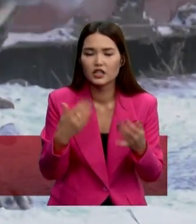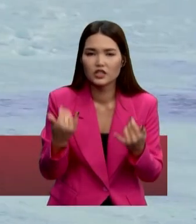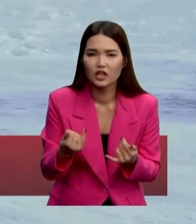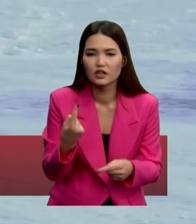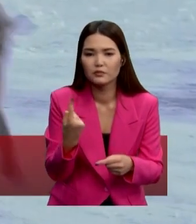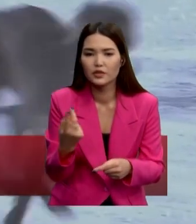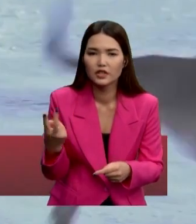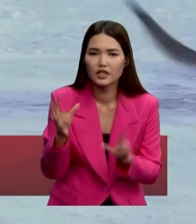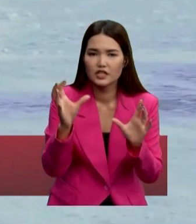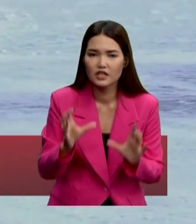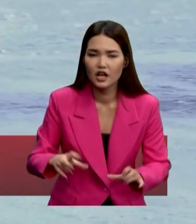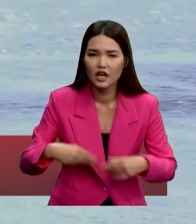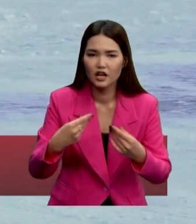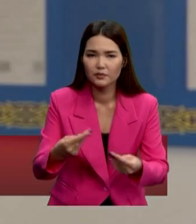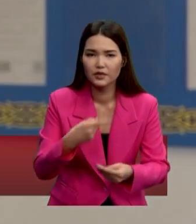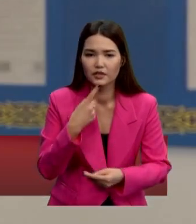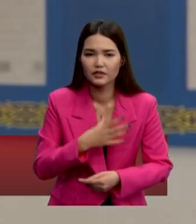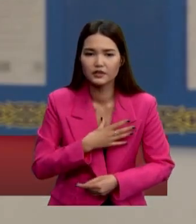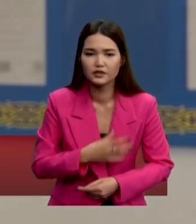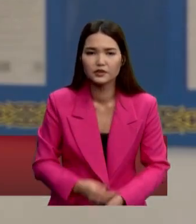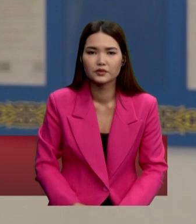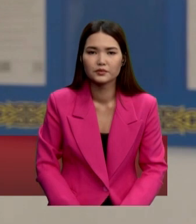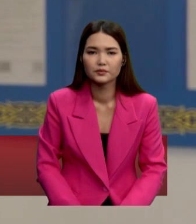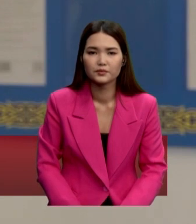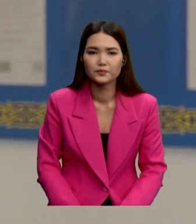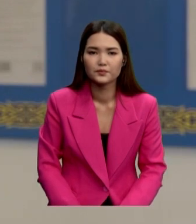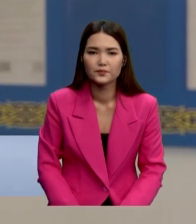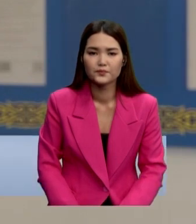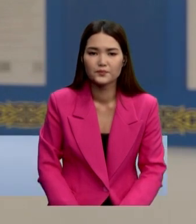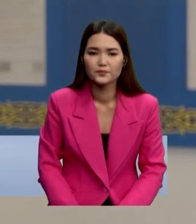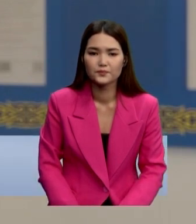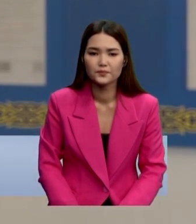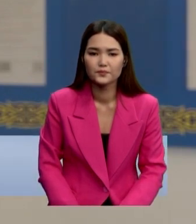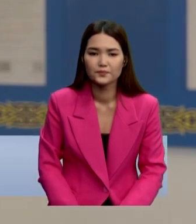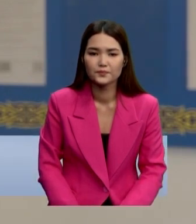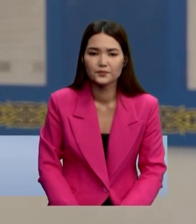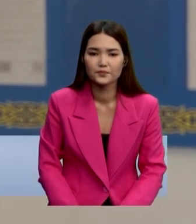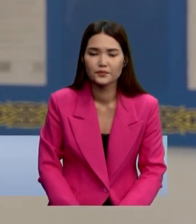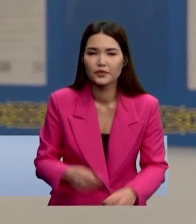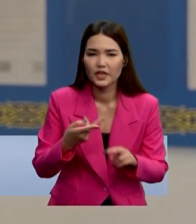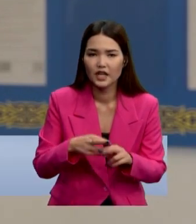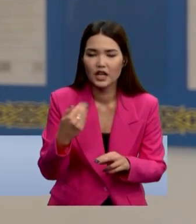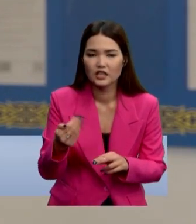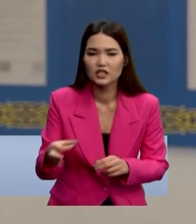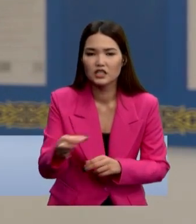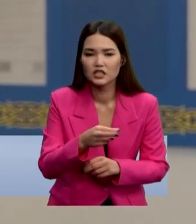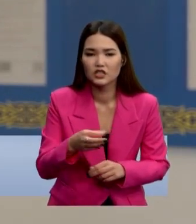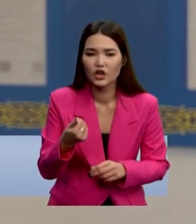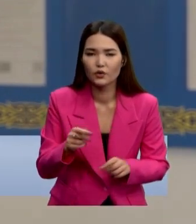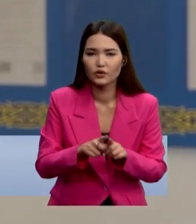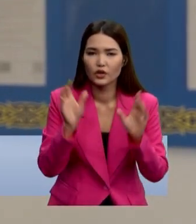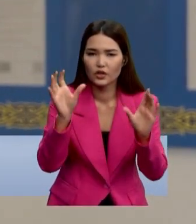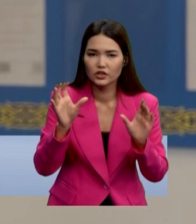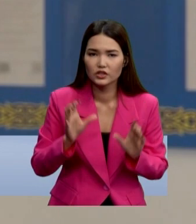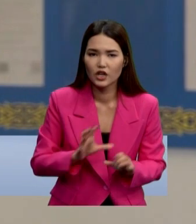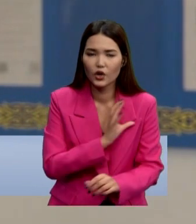емес екі заңды белден басып отыр. 22 жылы 2 наурызда жануарларға жауапкершілікпен қарау туралы заңы